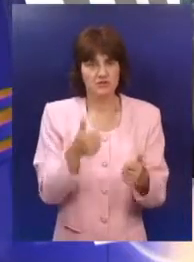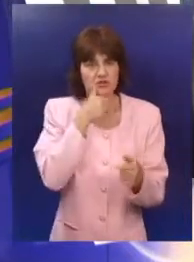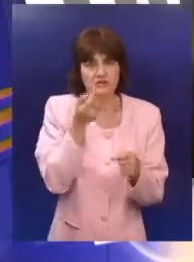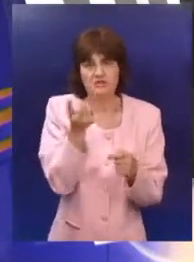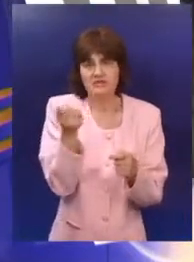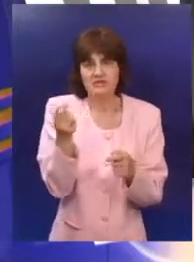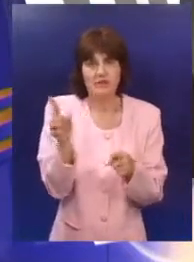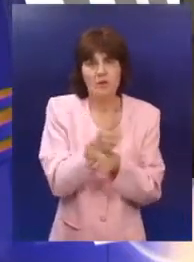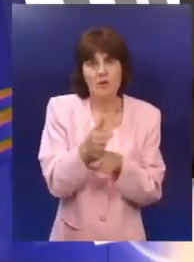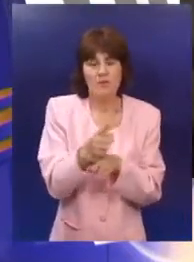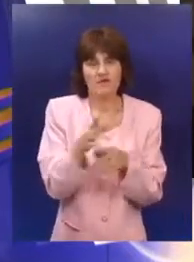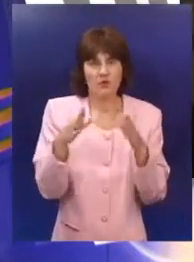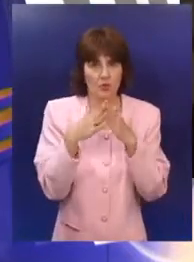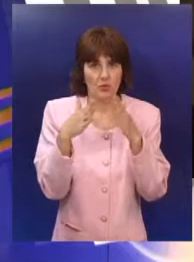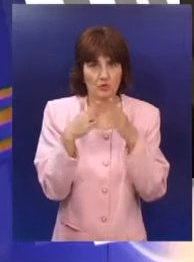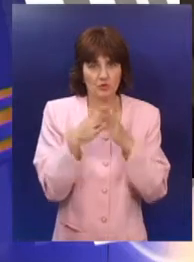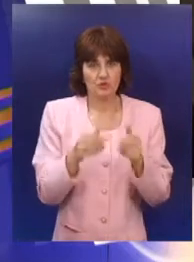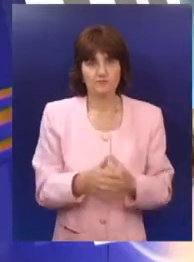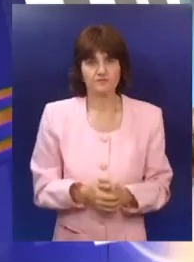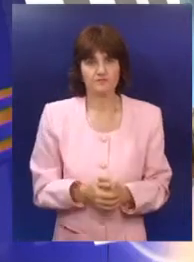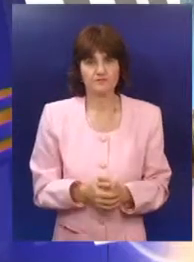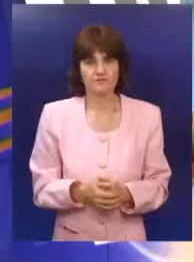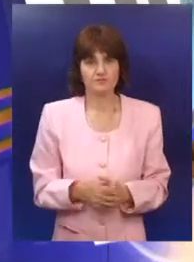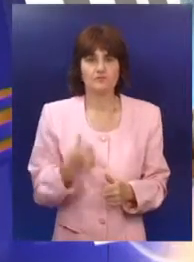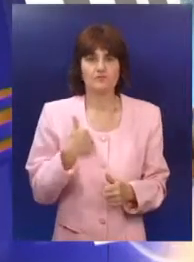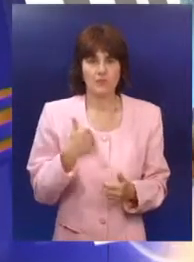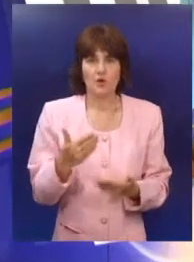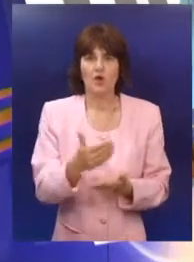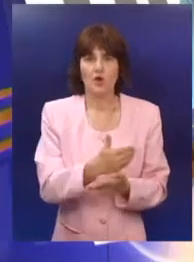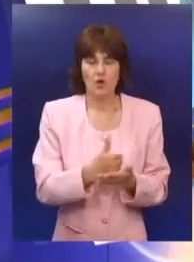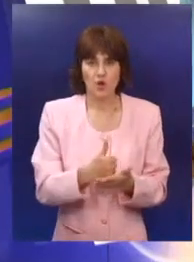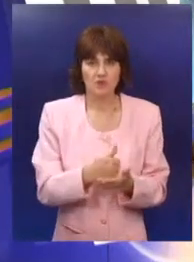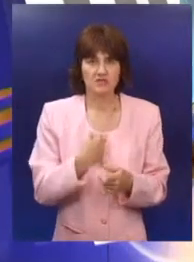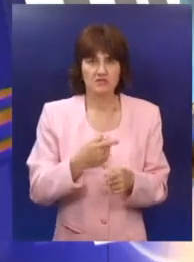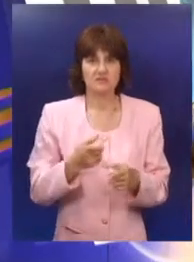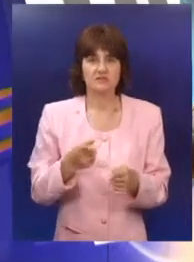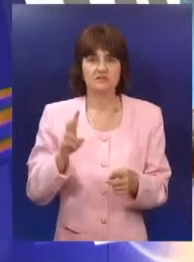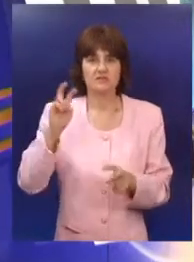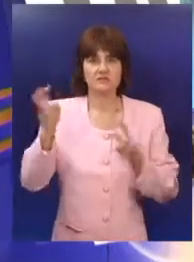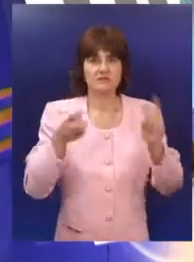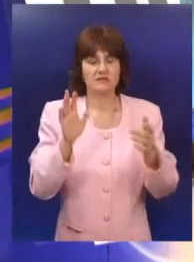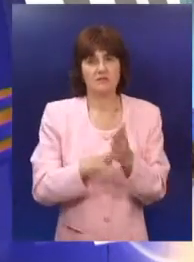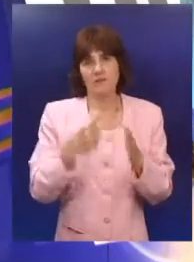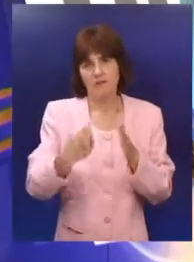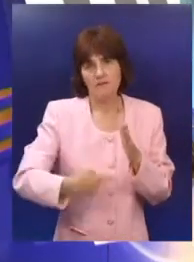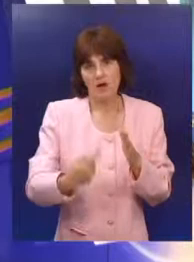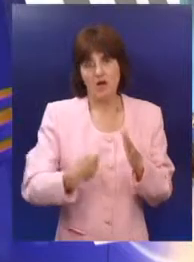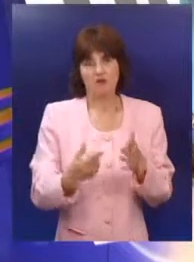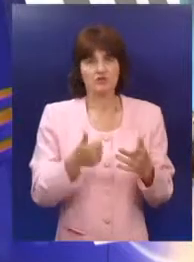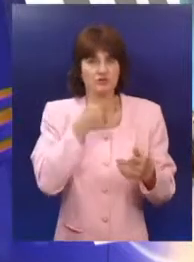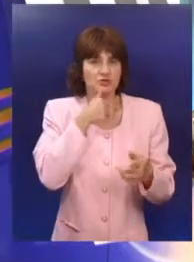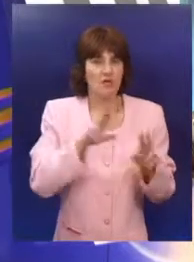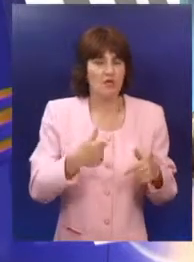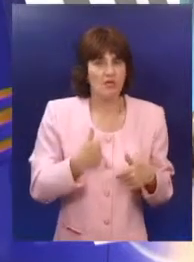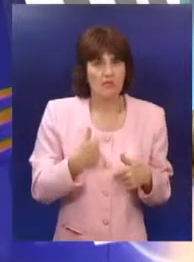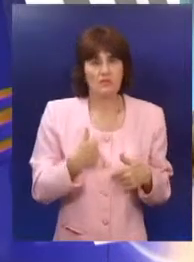druge neophodne sitne prepravke po kući. Koristim i pomoć u kući i servis za pranje veša, veliko koje